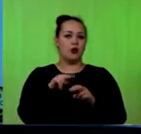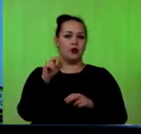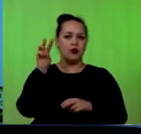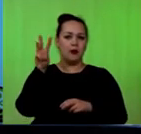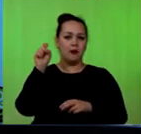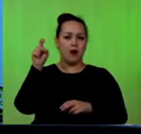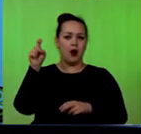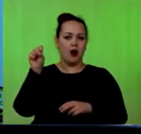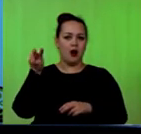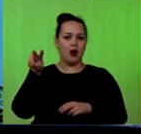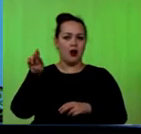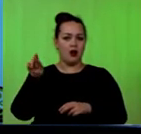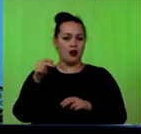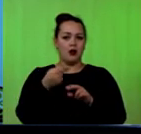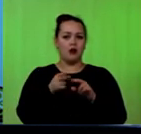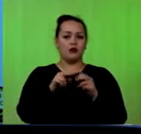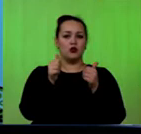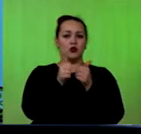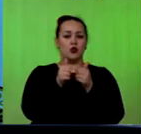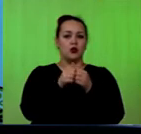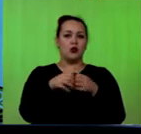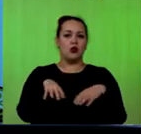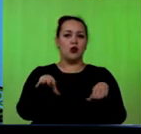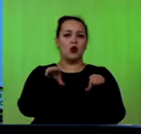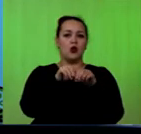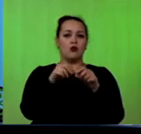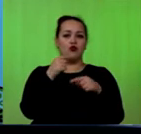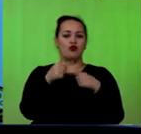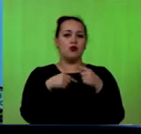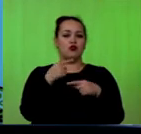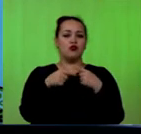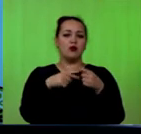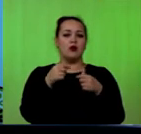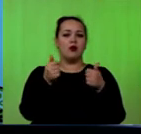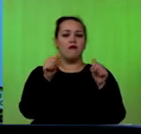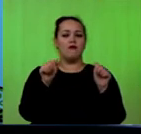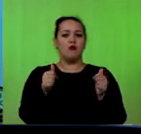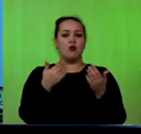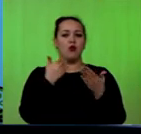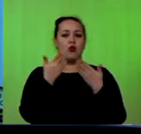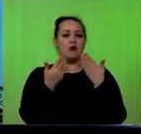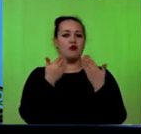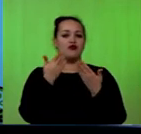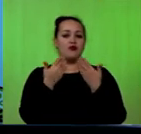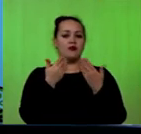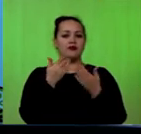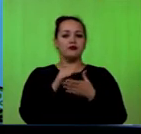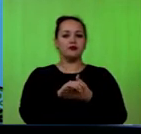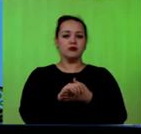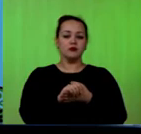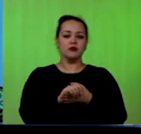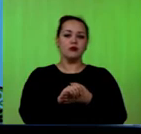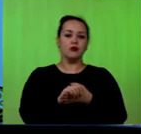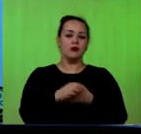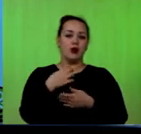махалля это соседская община традиционная форма общественных отношений в узбекистане основными формами